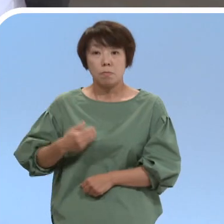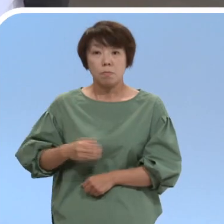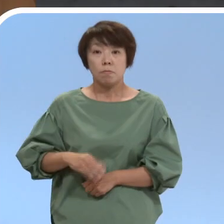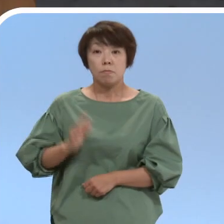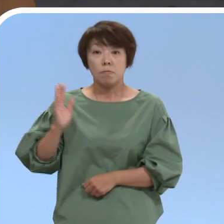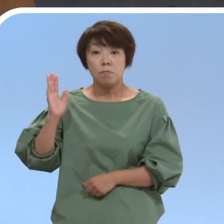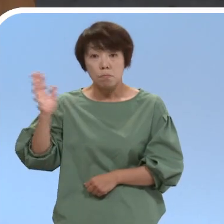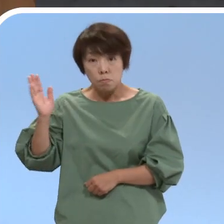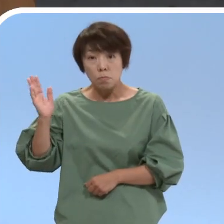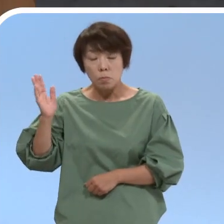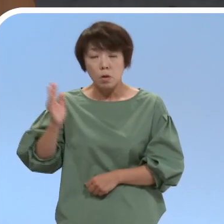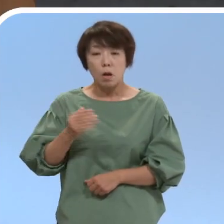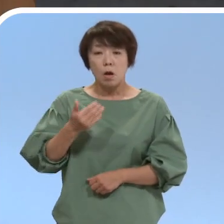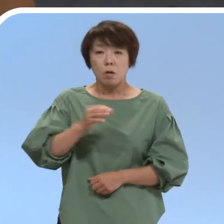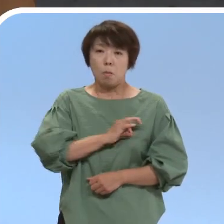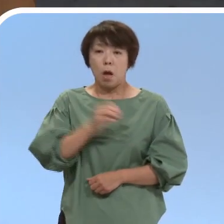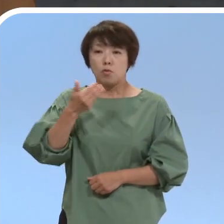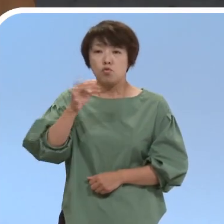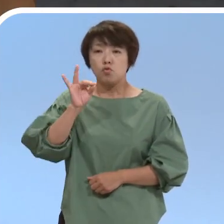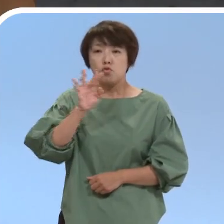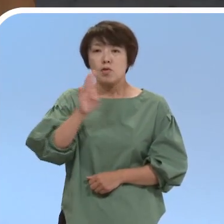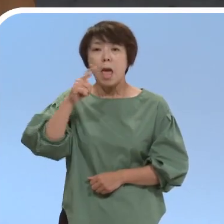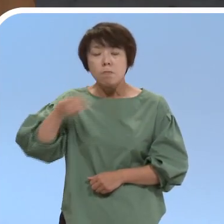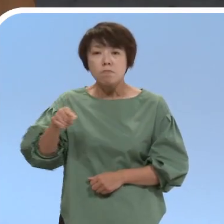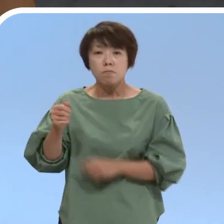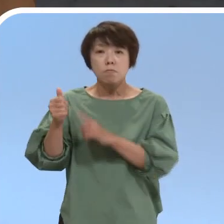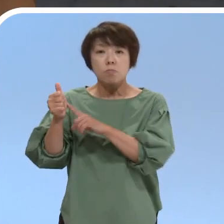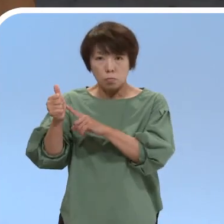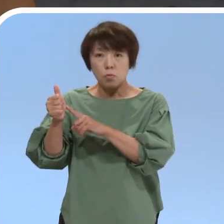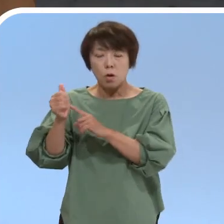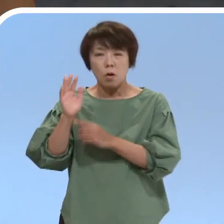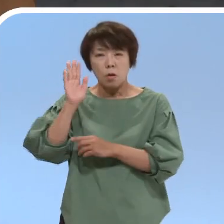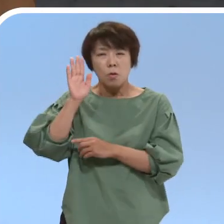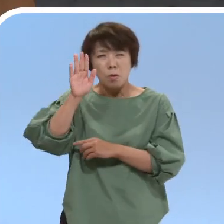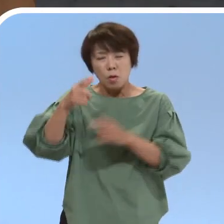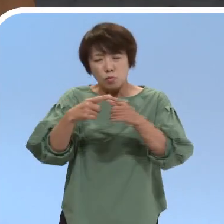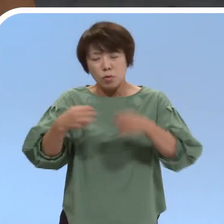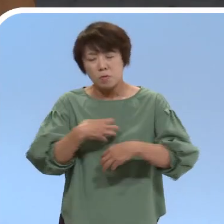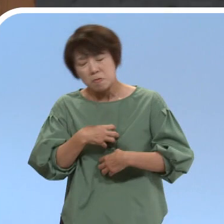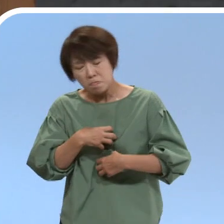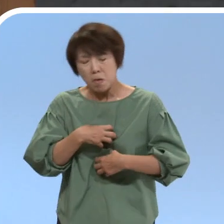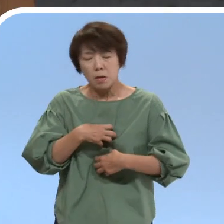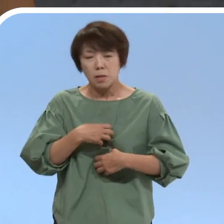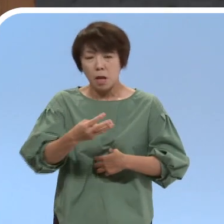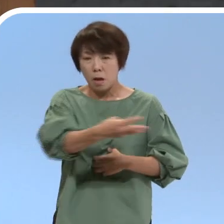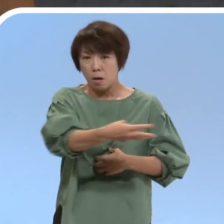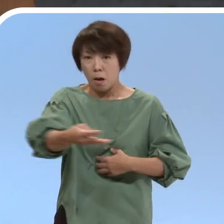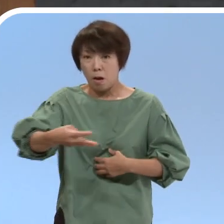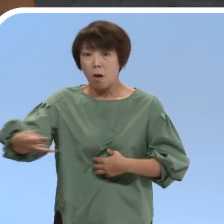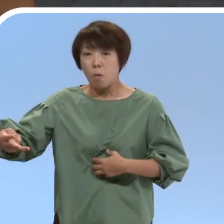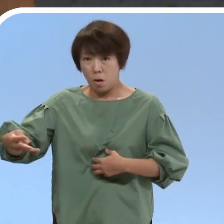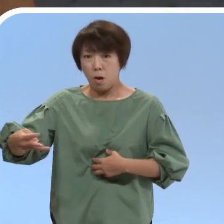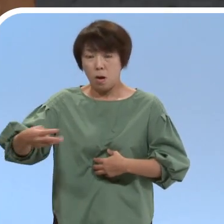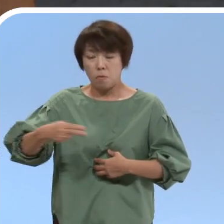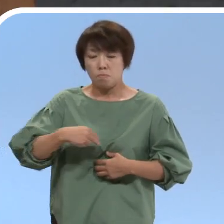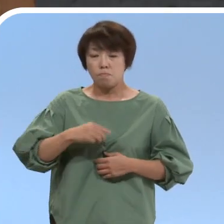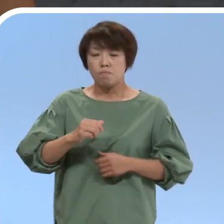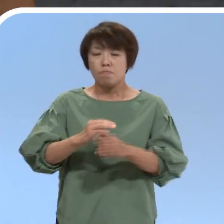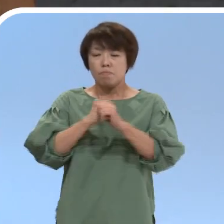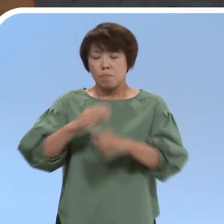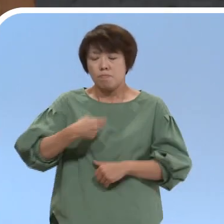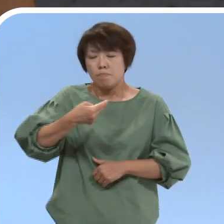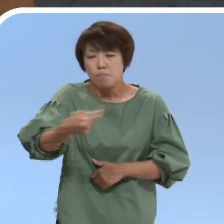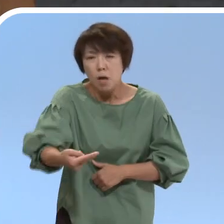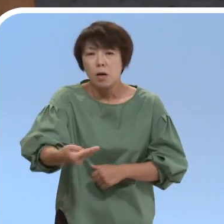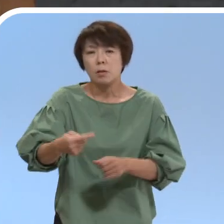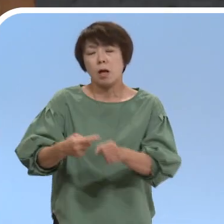2320年、故事に屈原という方が、 はい はい、この人が国の行く末を案じて、ベキラ公というところに身